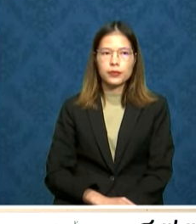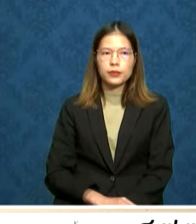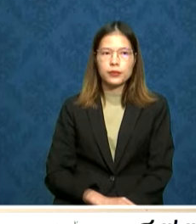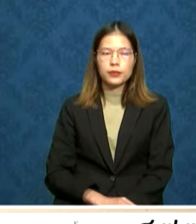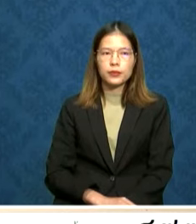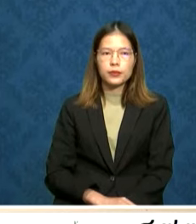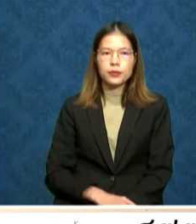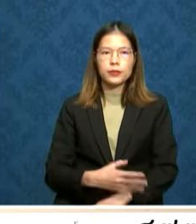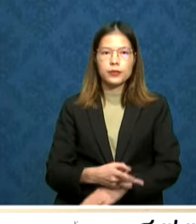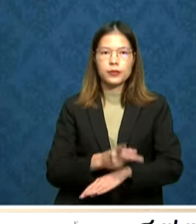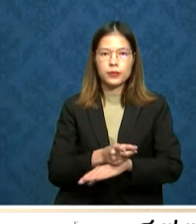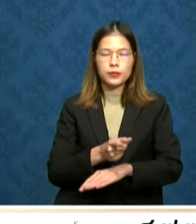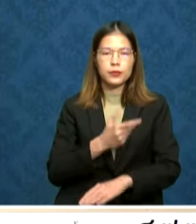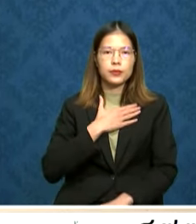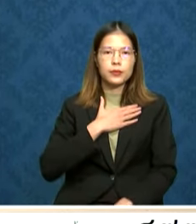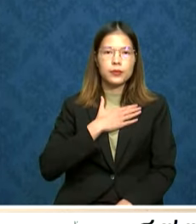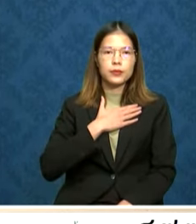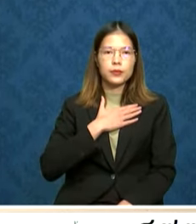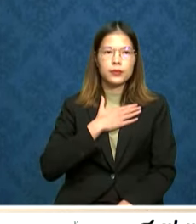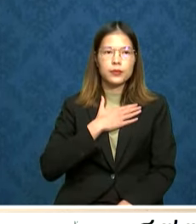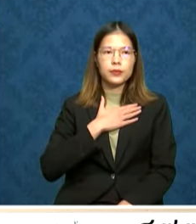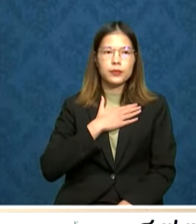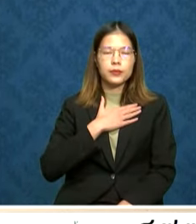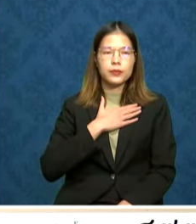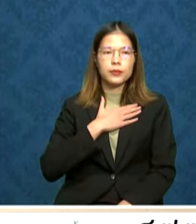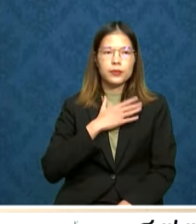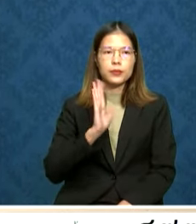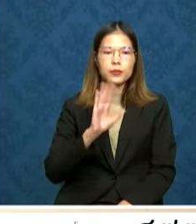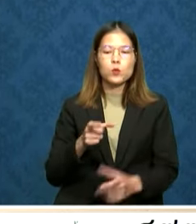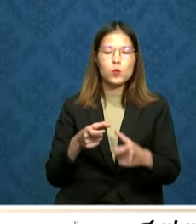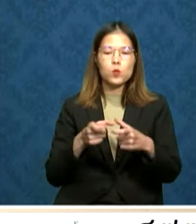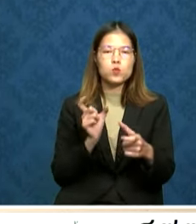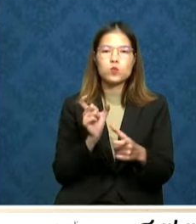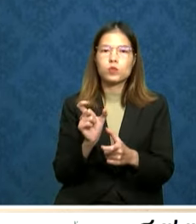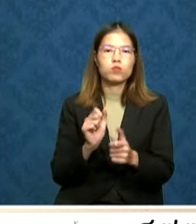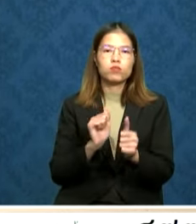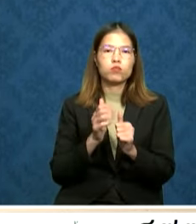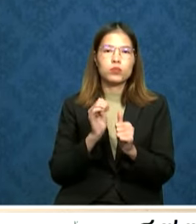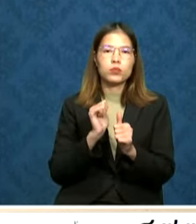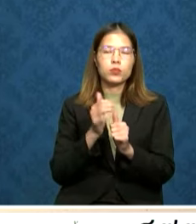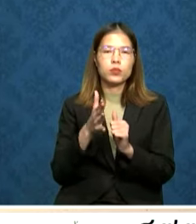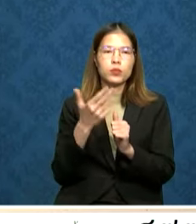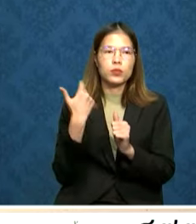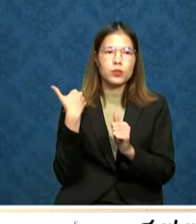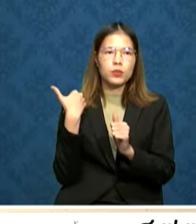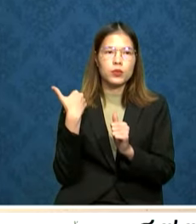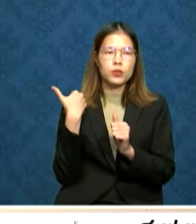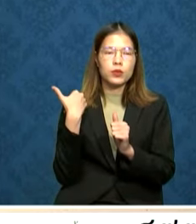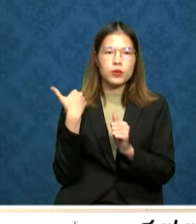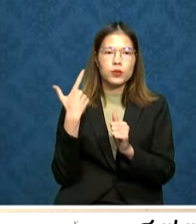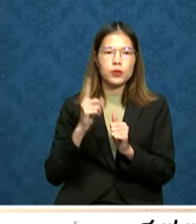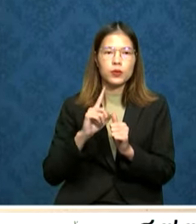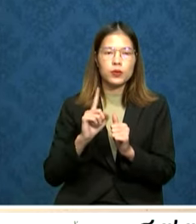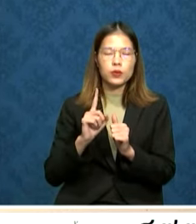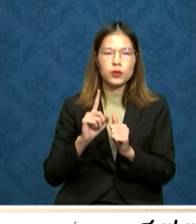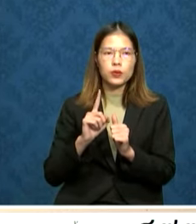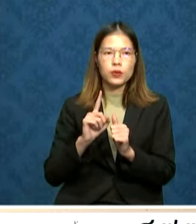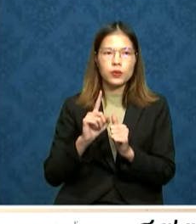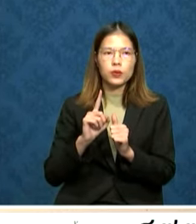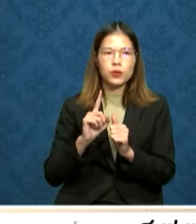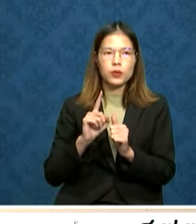ขอยัดทาฐานครับขอยดลงแนนครั กทบัไมทันตต303